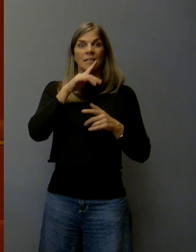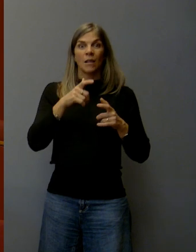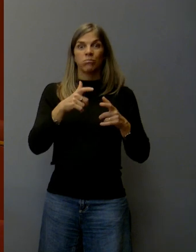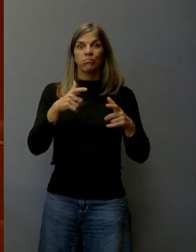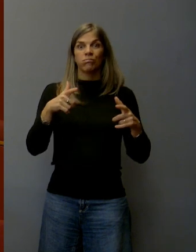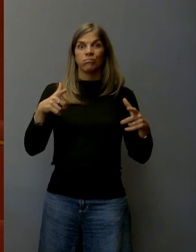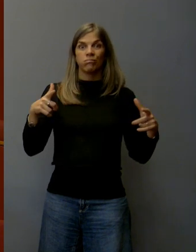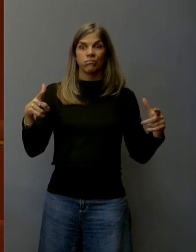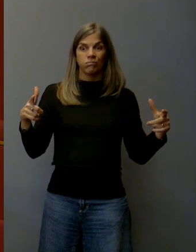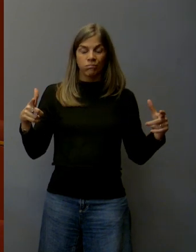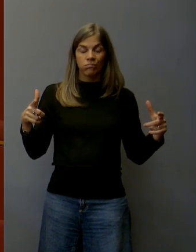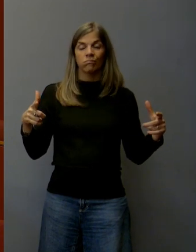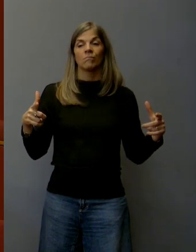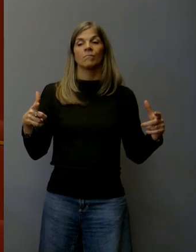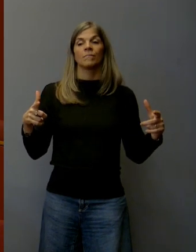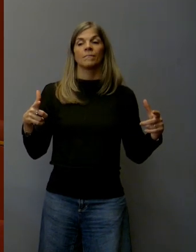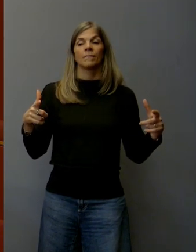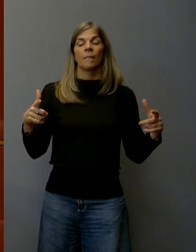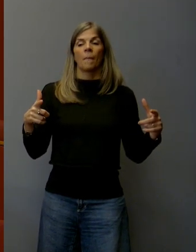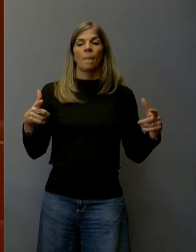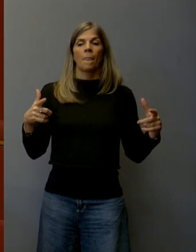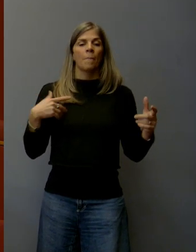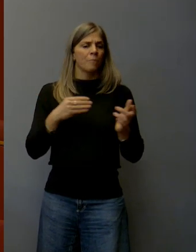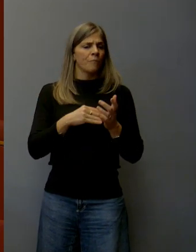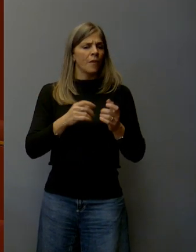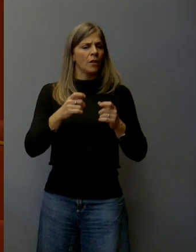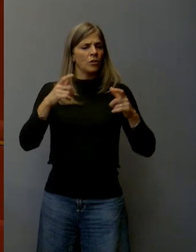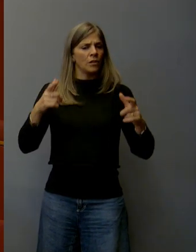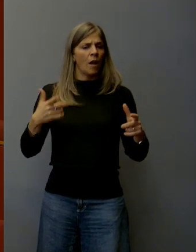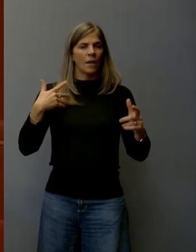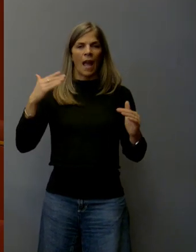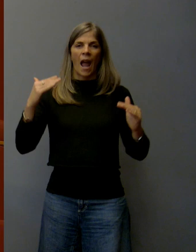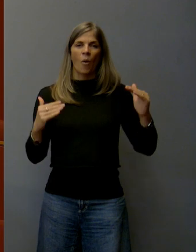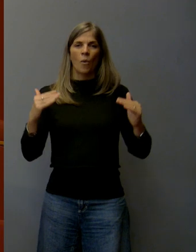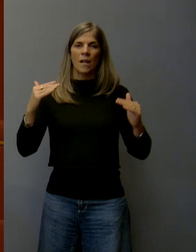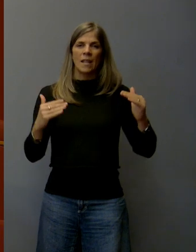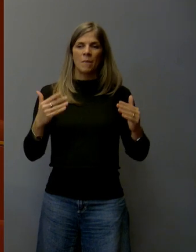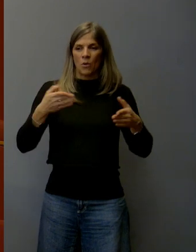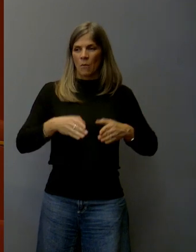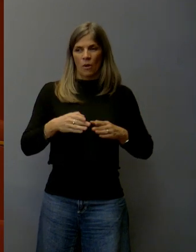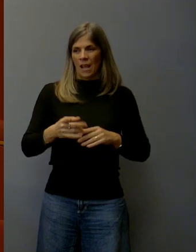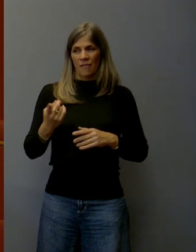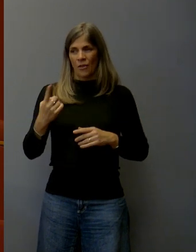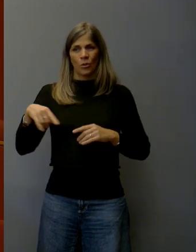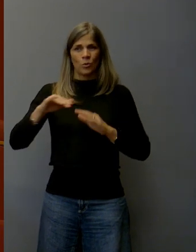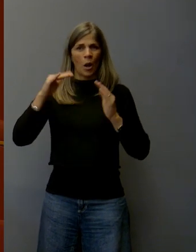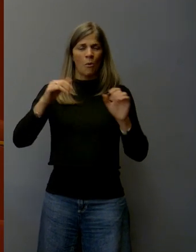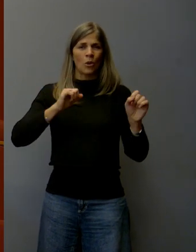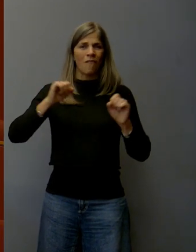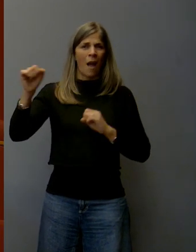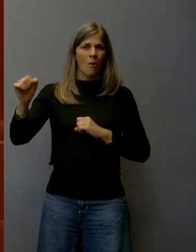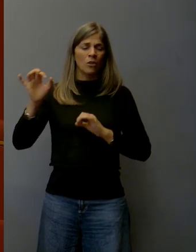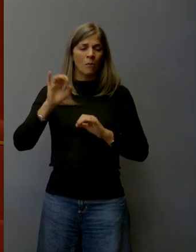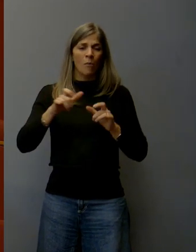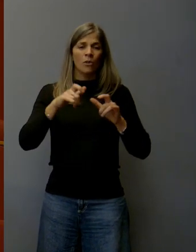e presenti nella nostra città che equilibrio demografico è studiata in tutto il mondo perché ormai è una delle città